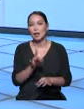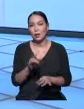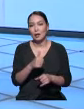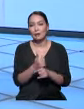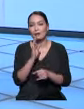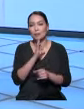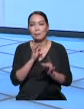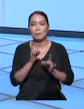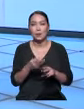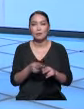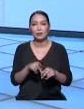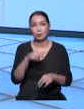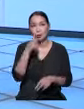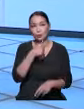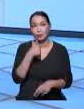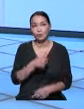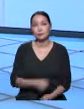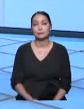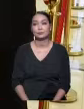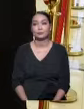году. Анастасия Дроняк продолжит.